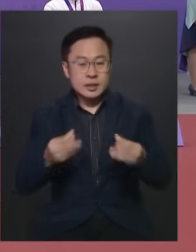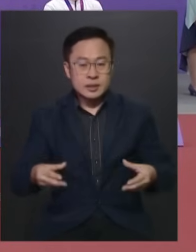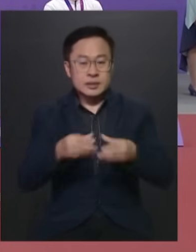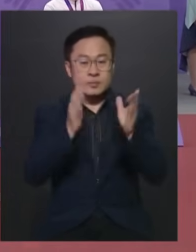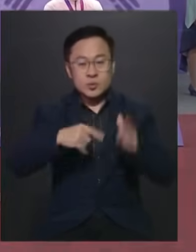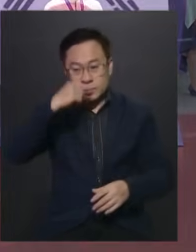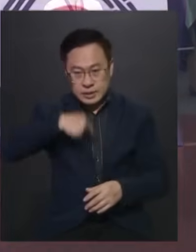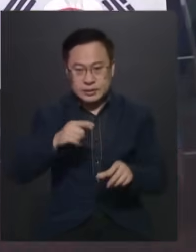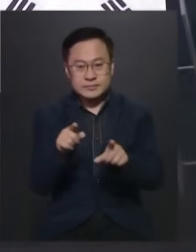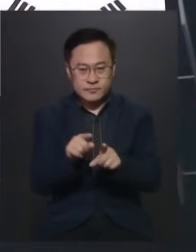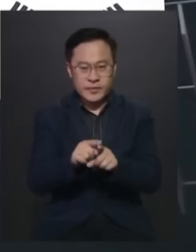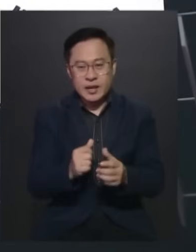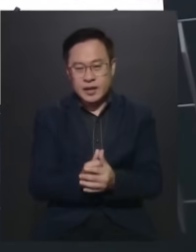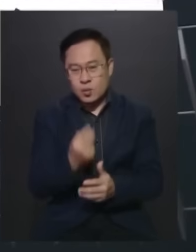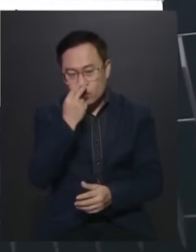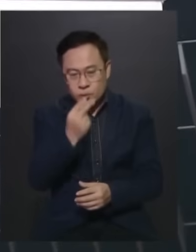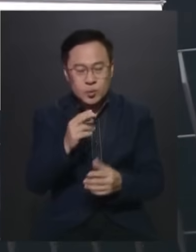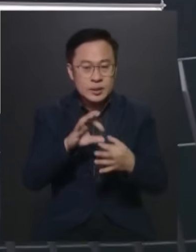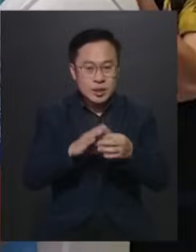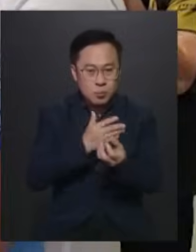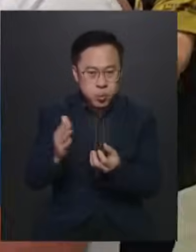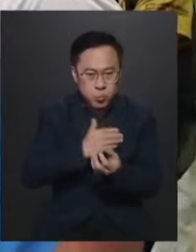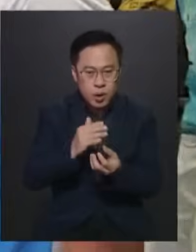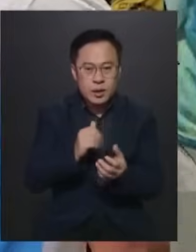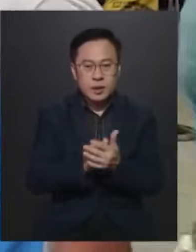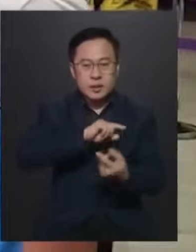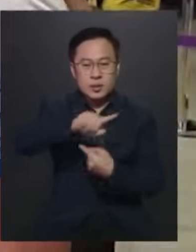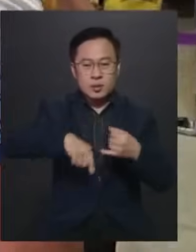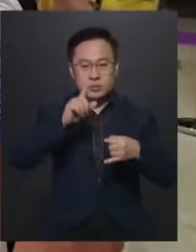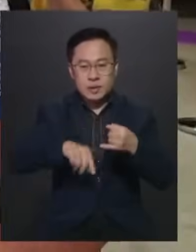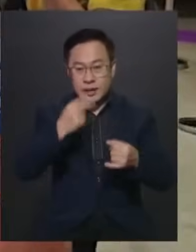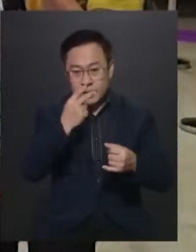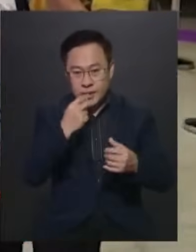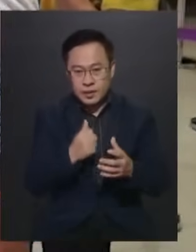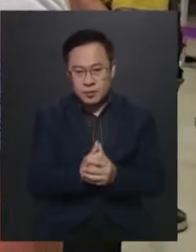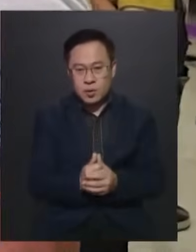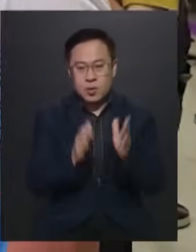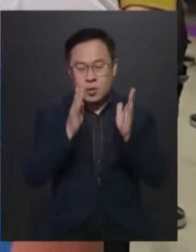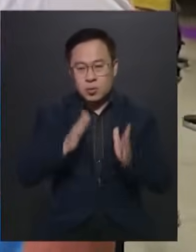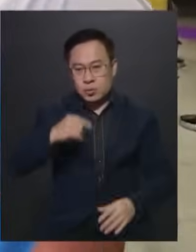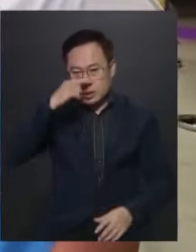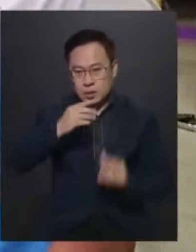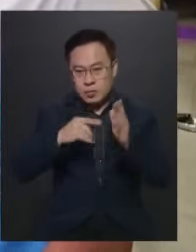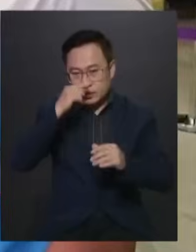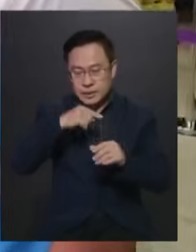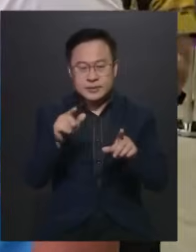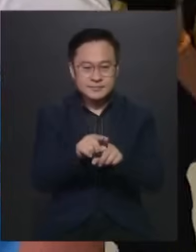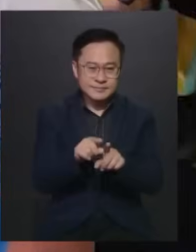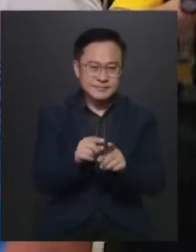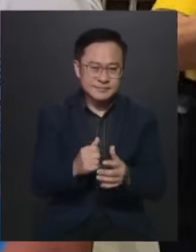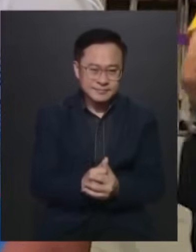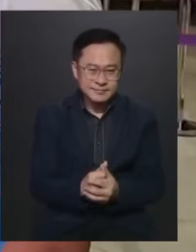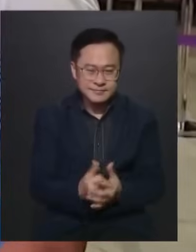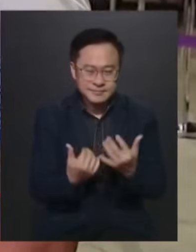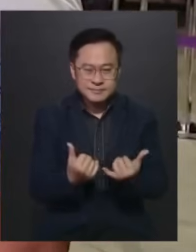พาเมของไทยนะครับพร้อมกับเข้าชมการแข่งขันเทเบิลเทนนิสรอบชีงชนะเลิศระหว่างรุ่งโรจไทยนิยมกับหวงเจียซินที่